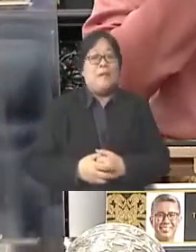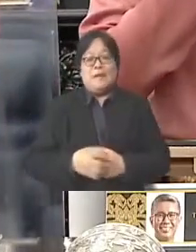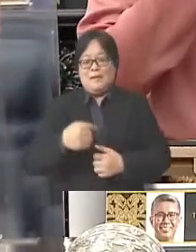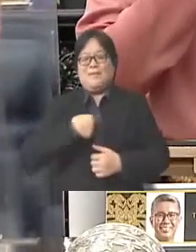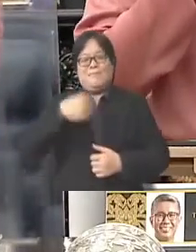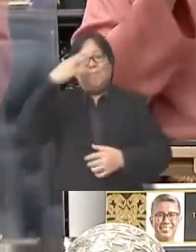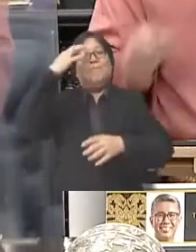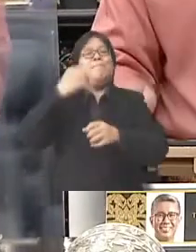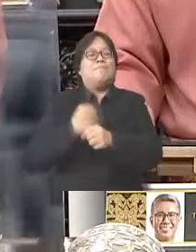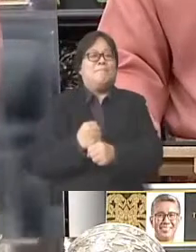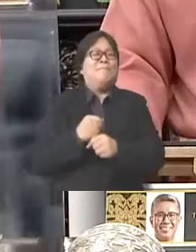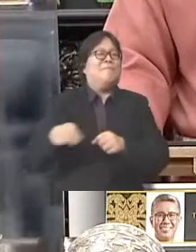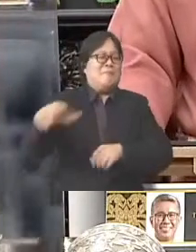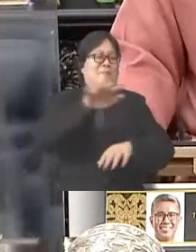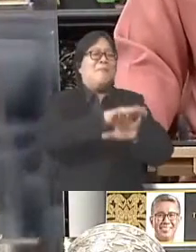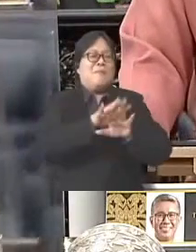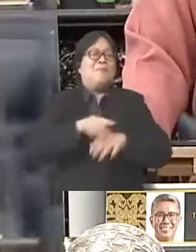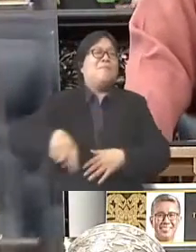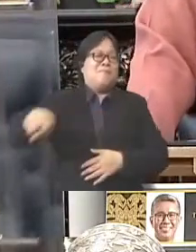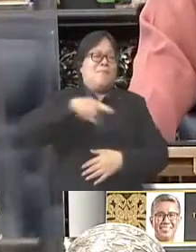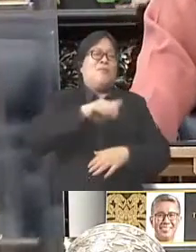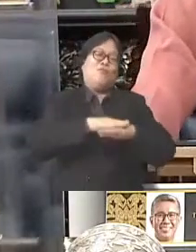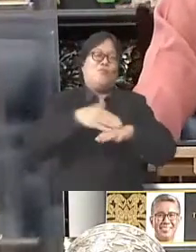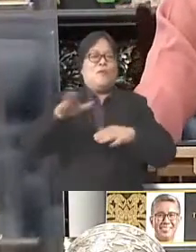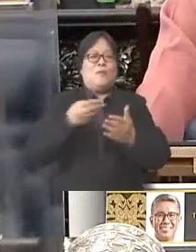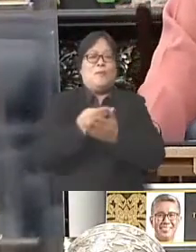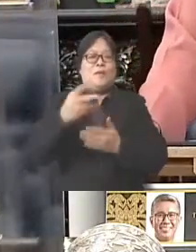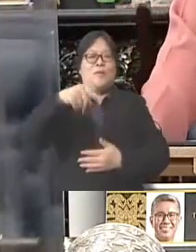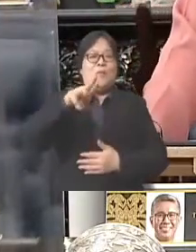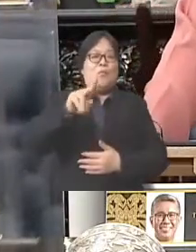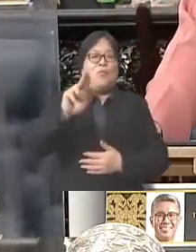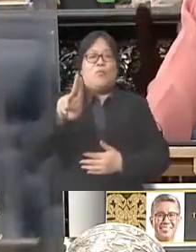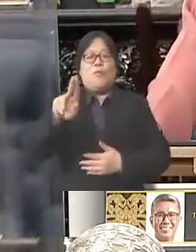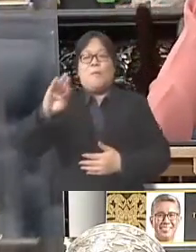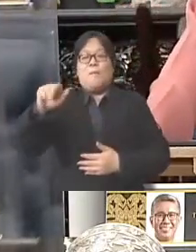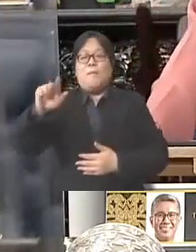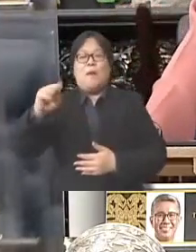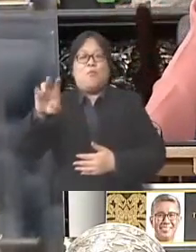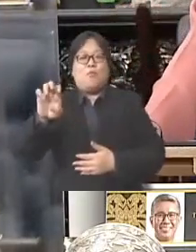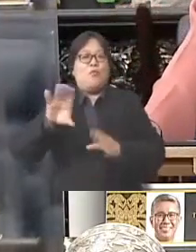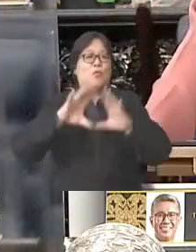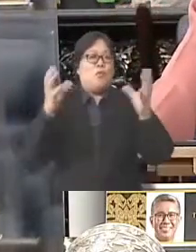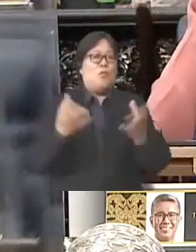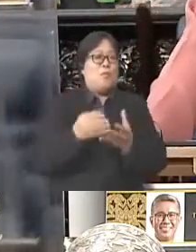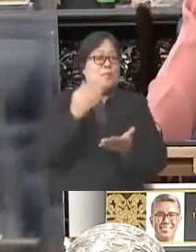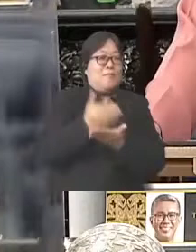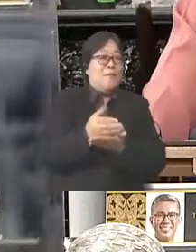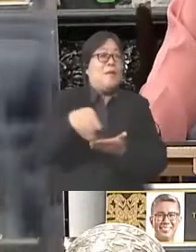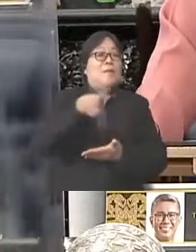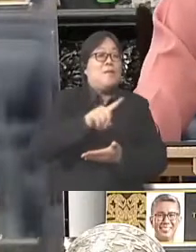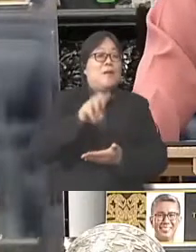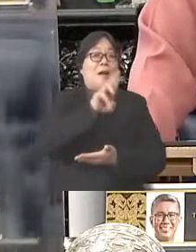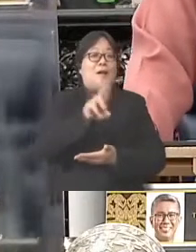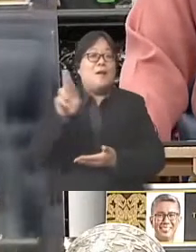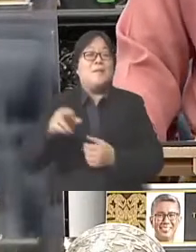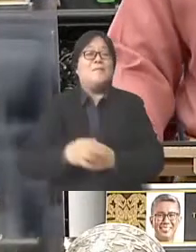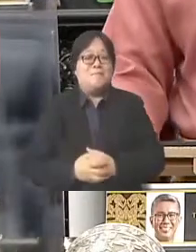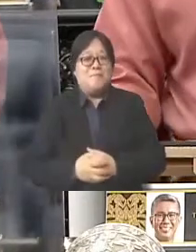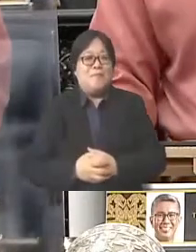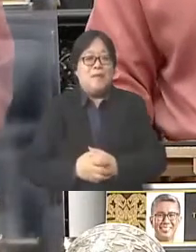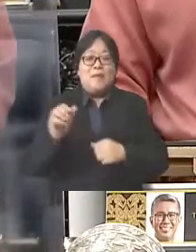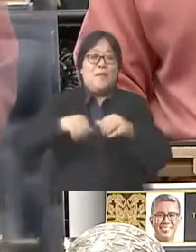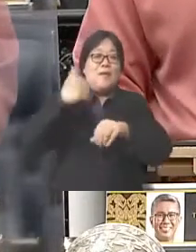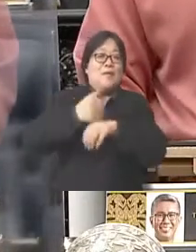Hai saya yakin ramai dalam kalangan Kita pernah membeli Putu bambu well yang dijual di kencian rehat jerawat ngebor air